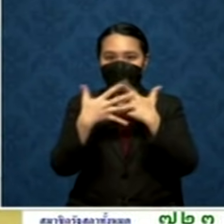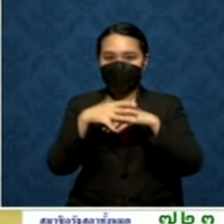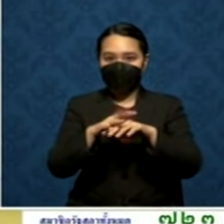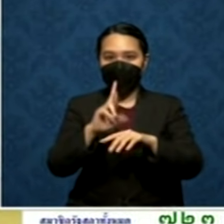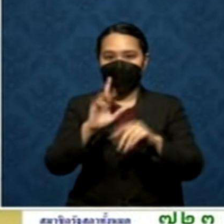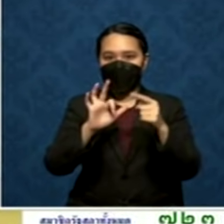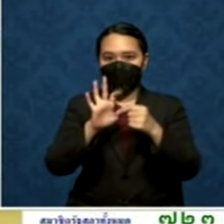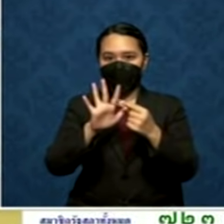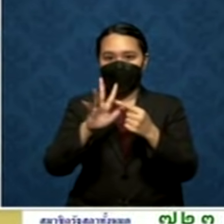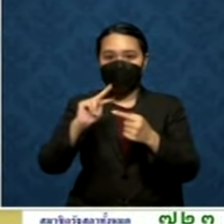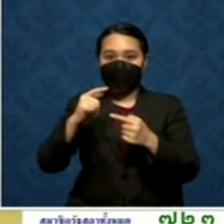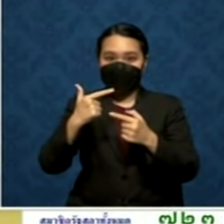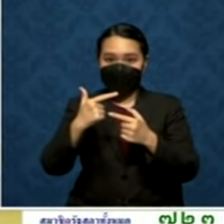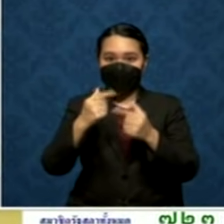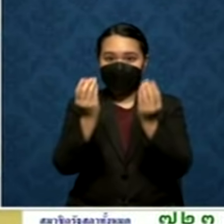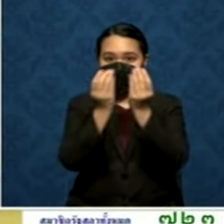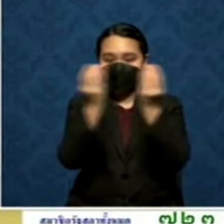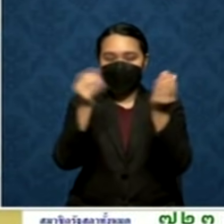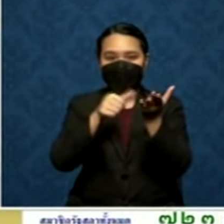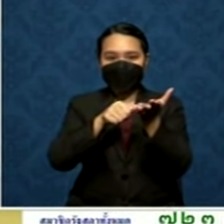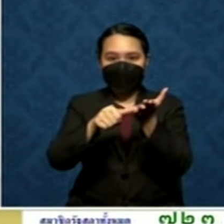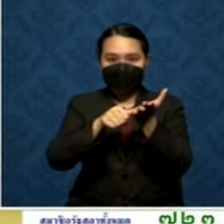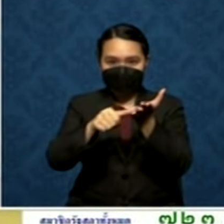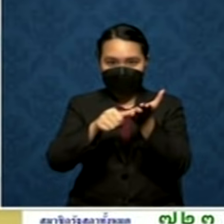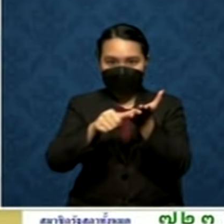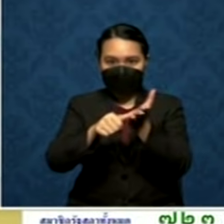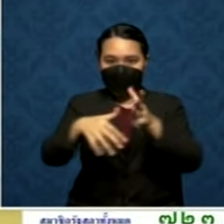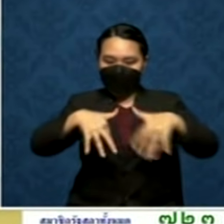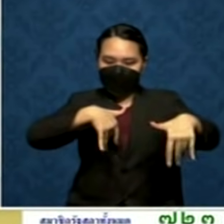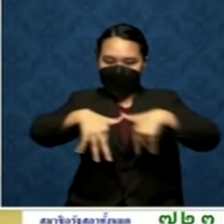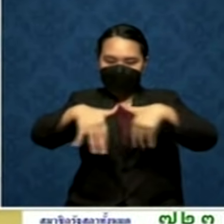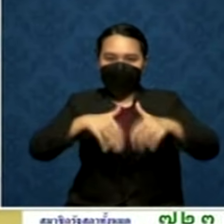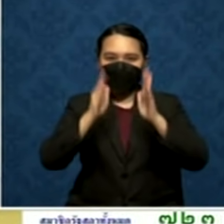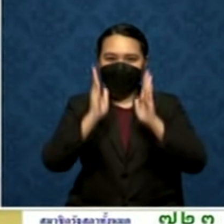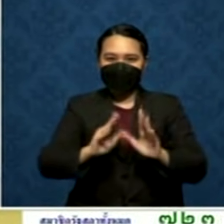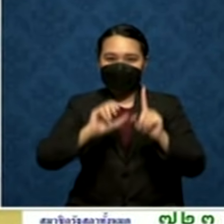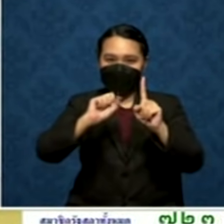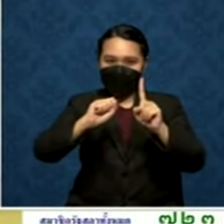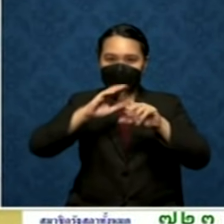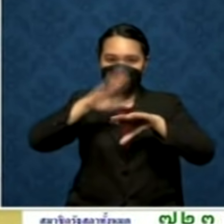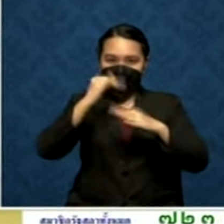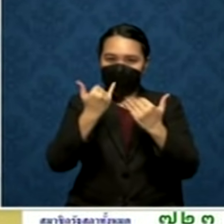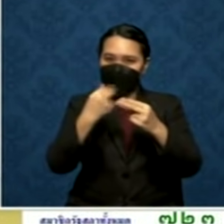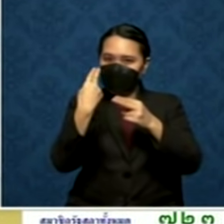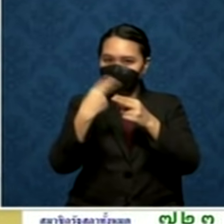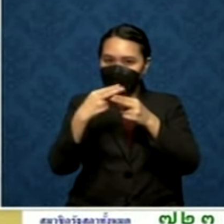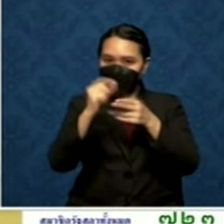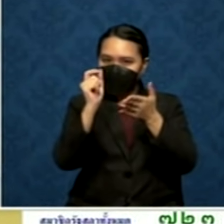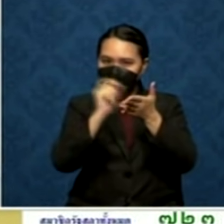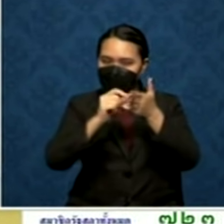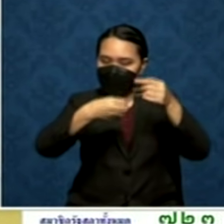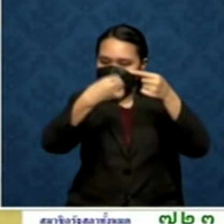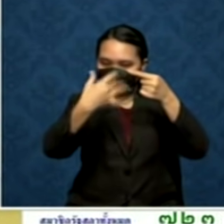แก้ไขรัฐธรรมนูญที่พี่น้องประชาชนกว่าแสงคนได้ร่วมกันลงชื่อยืนเข้าสู่